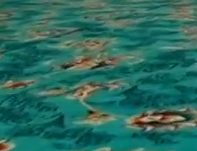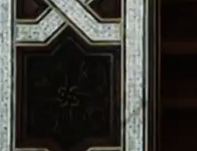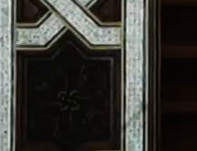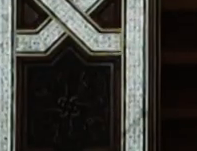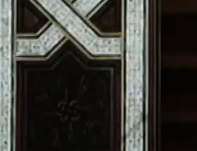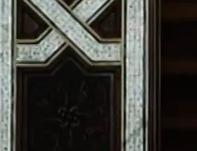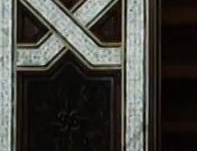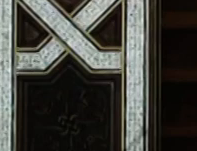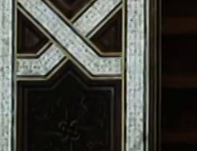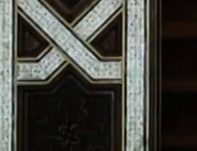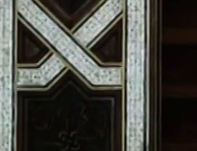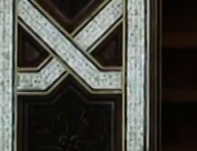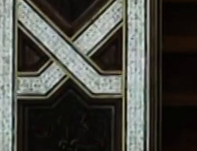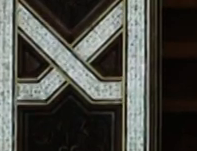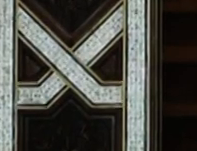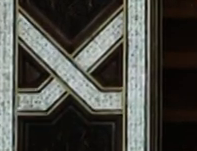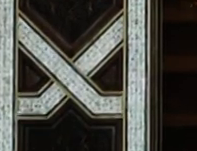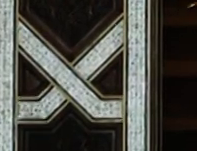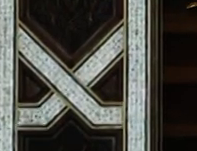الفلاح، حي على